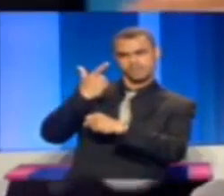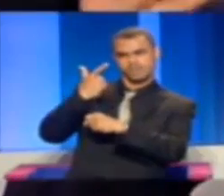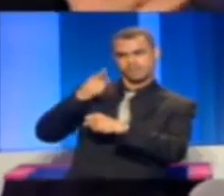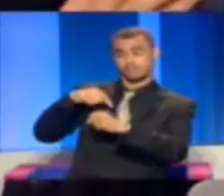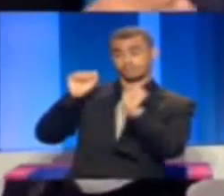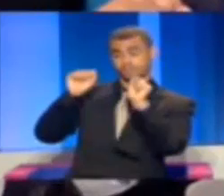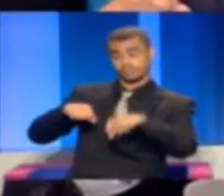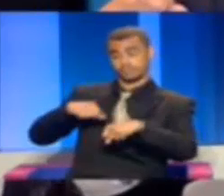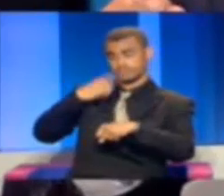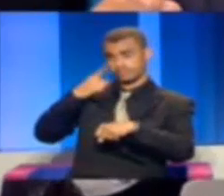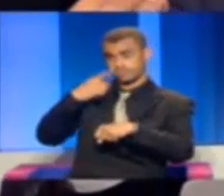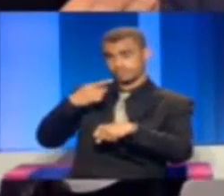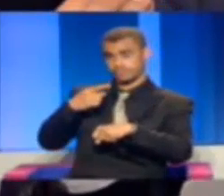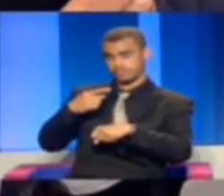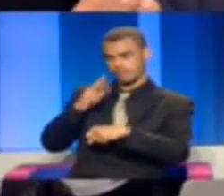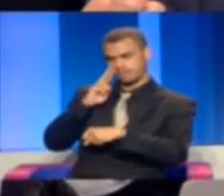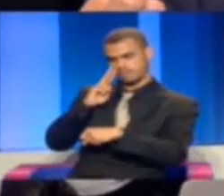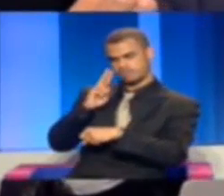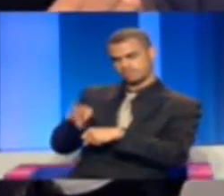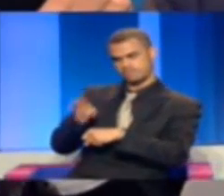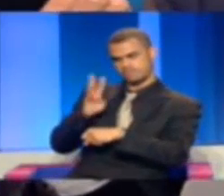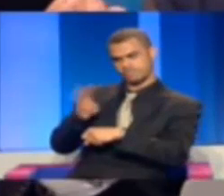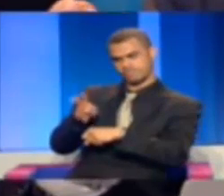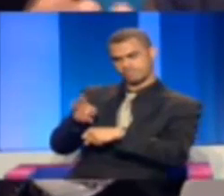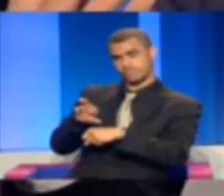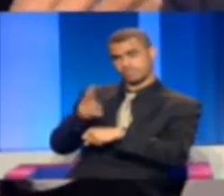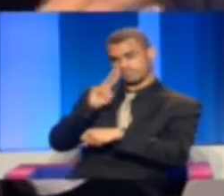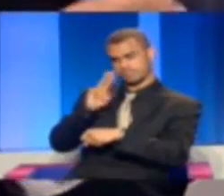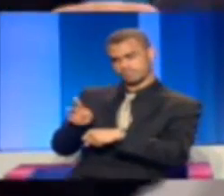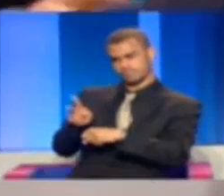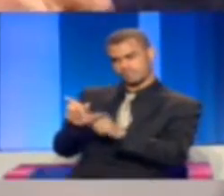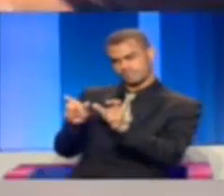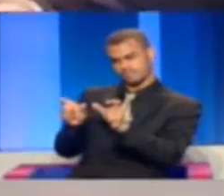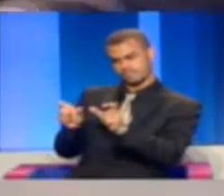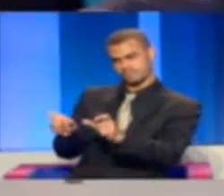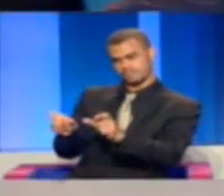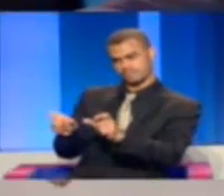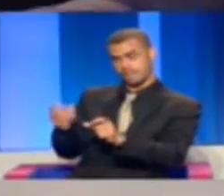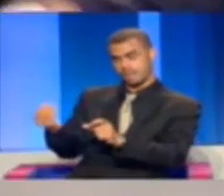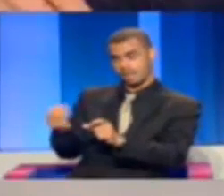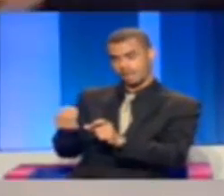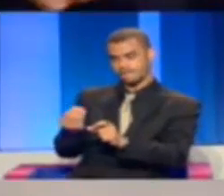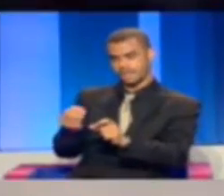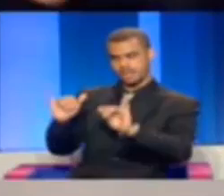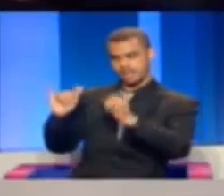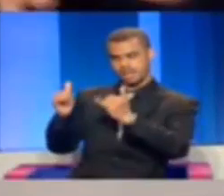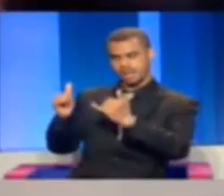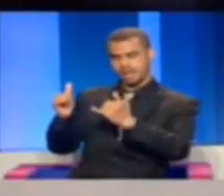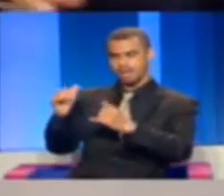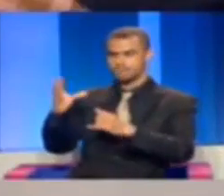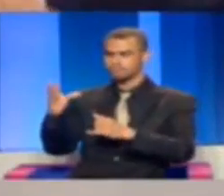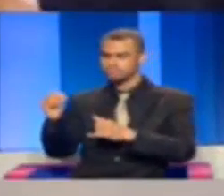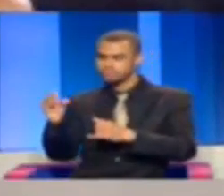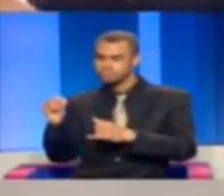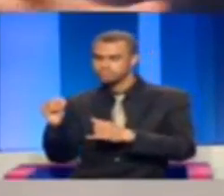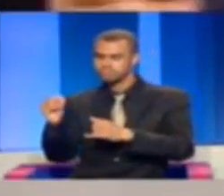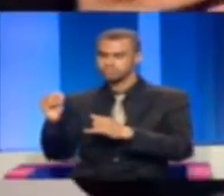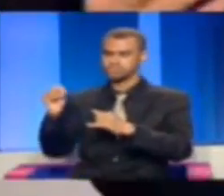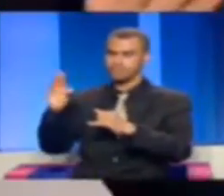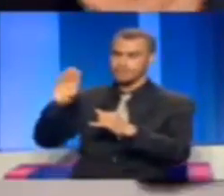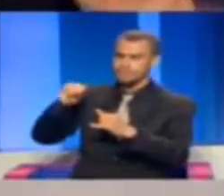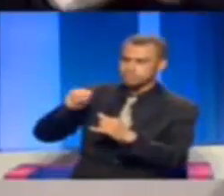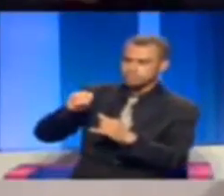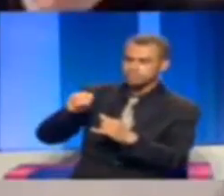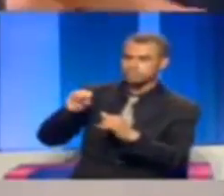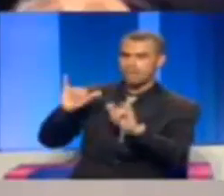الاولى الطفل تقدر يبان لنا بانه تيتجاوب مع، لان كاع الوليدات الصغار ملي راه تيتزادوا تيجيبوا لهم دوك اللعاب الصوتيه.